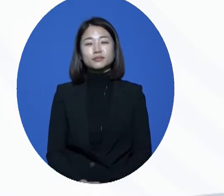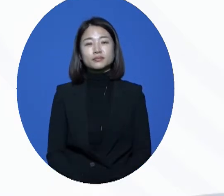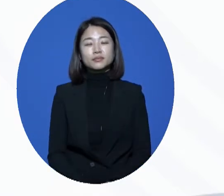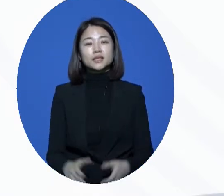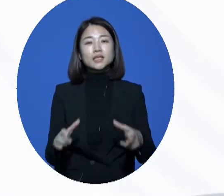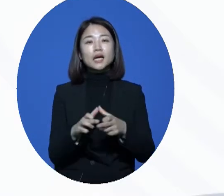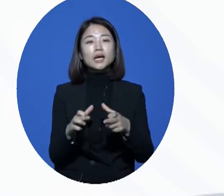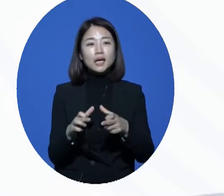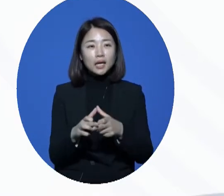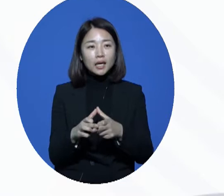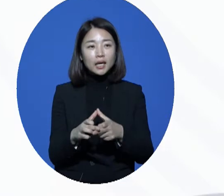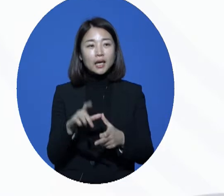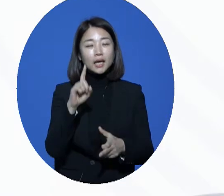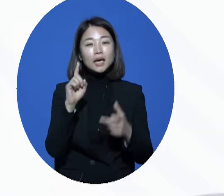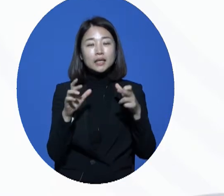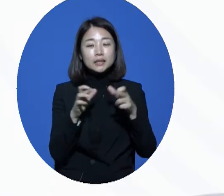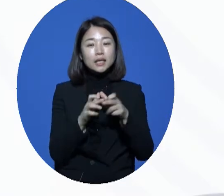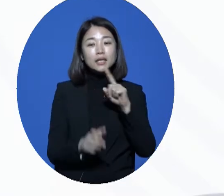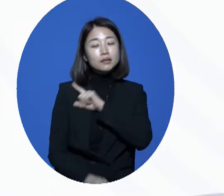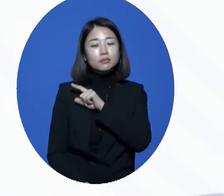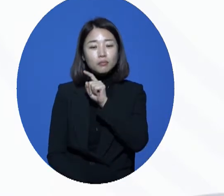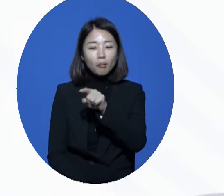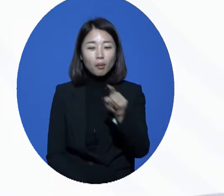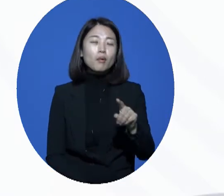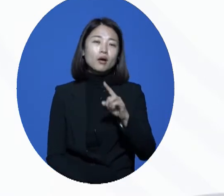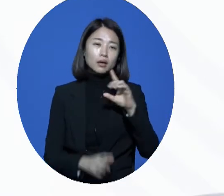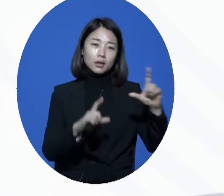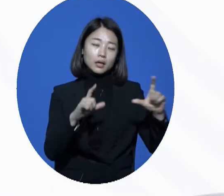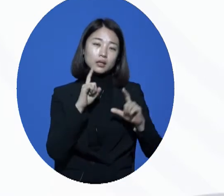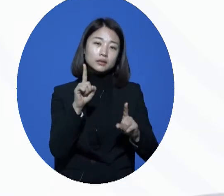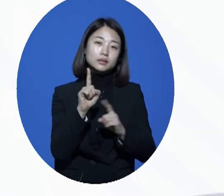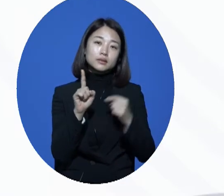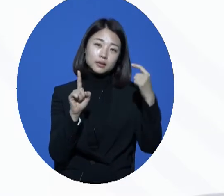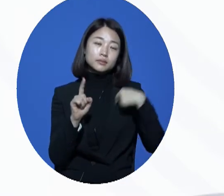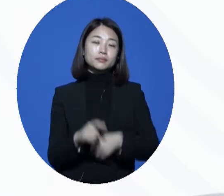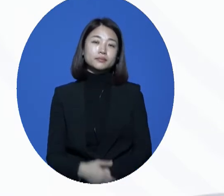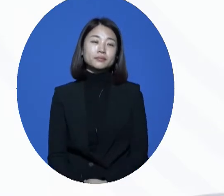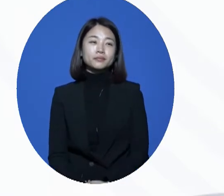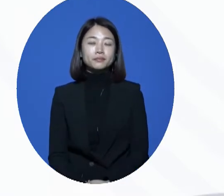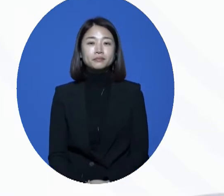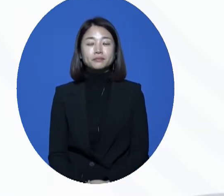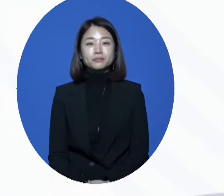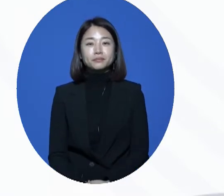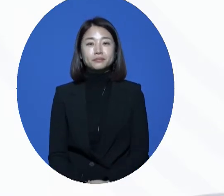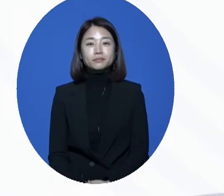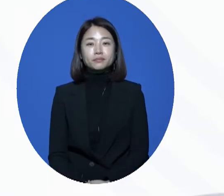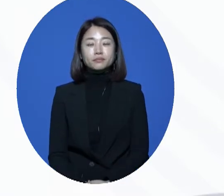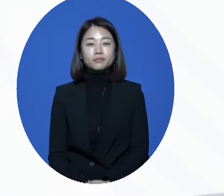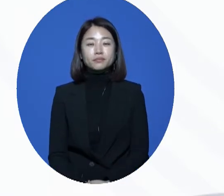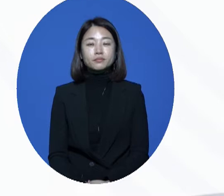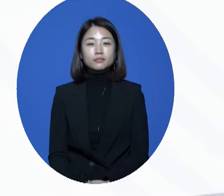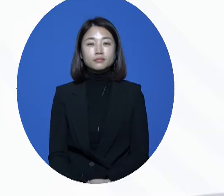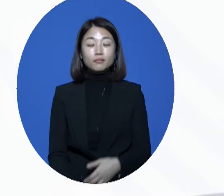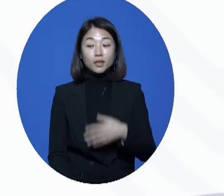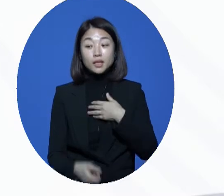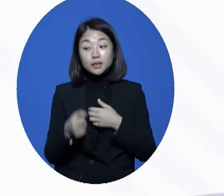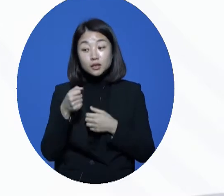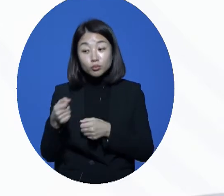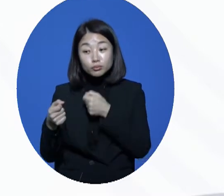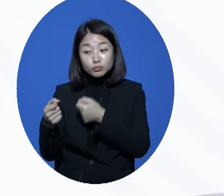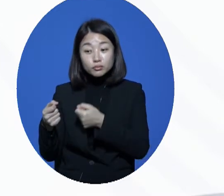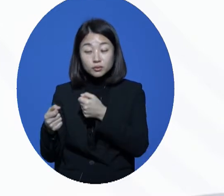그냥 장애인 누구누구인 것 같아. 라는 이야기였습니다. 저는